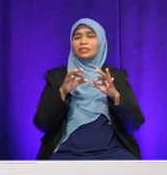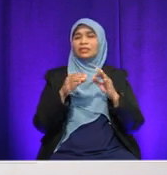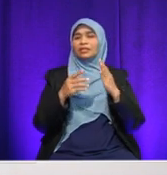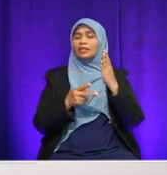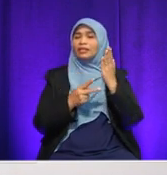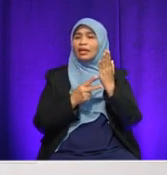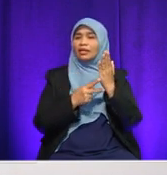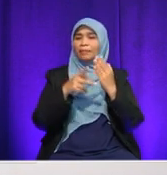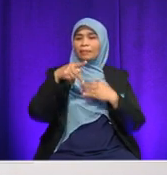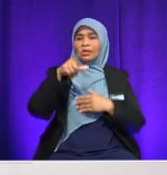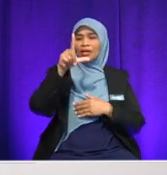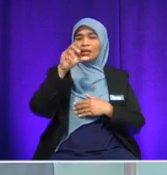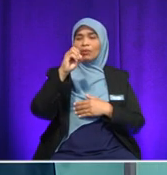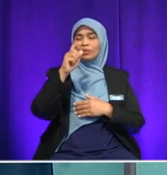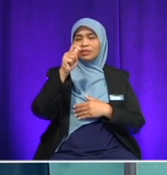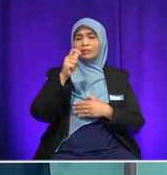Soalan ni